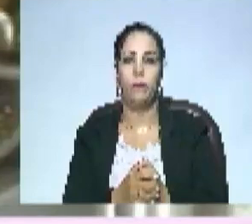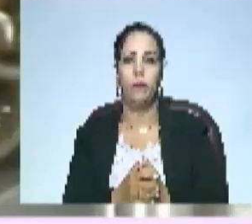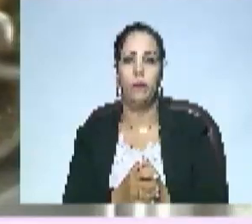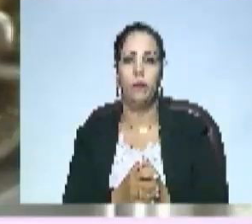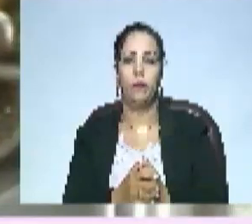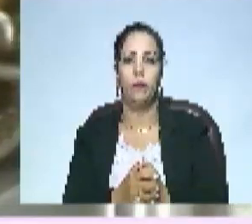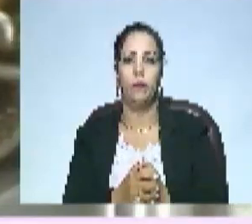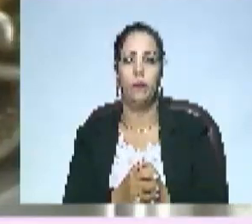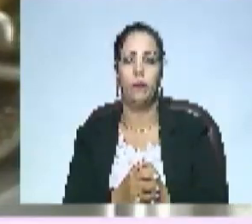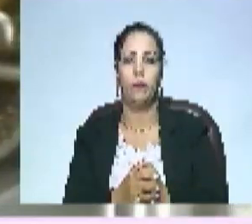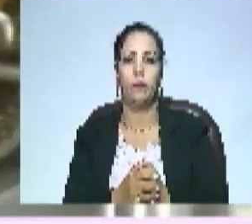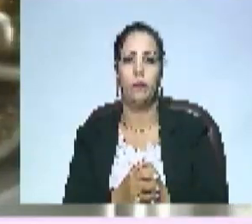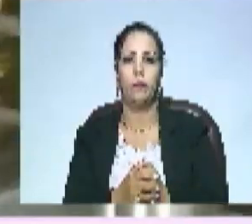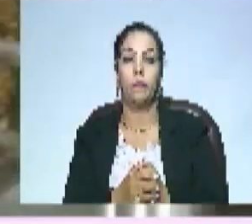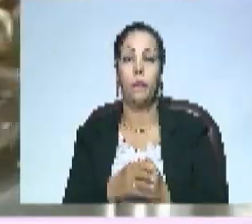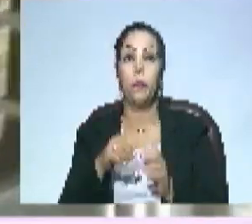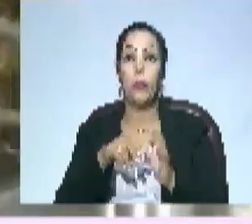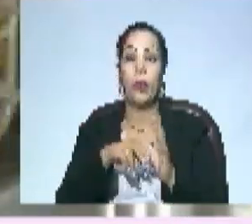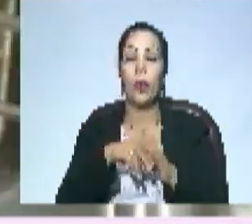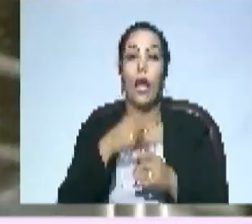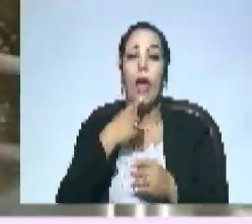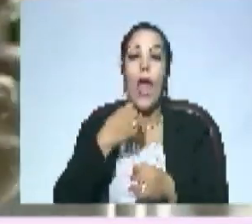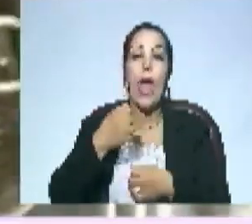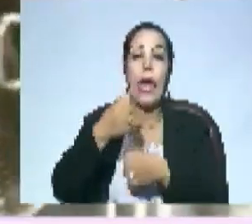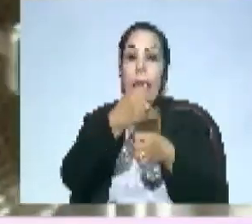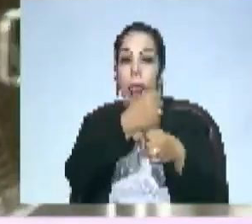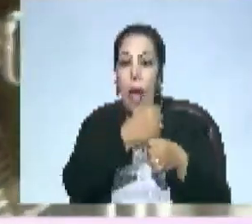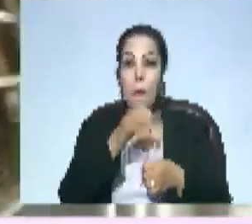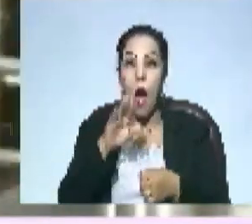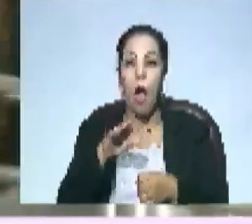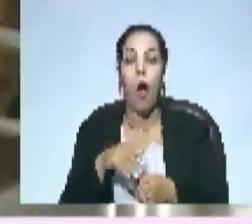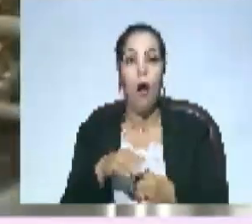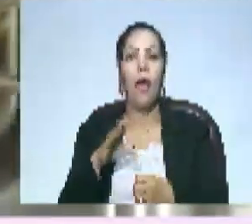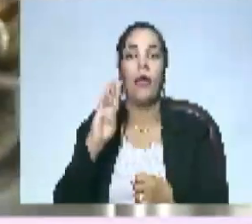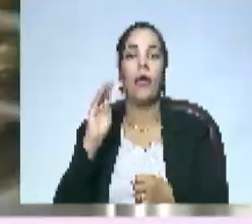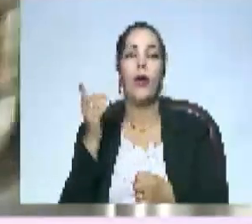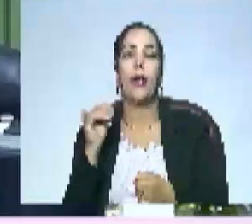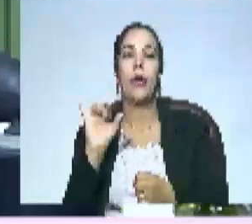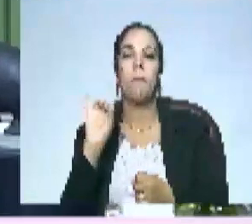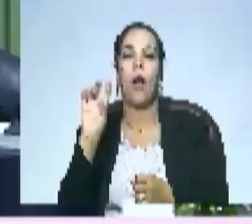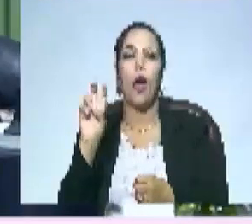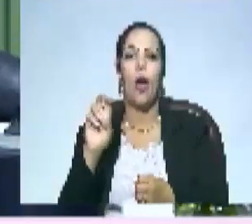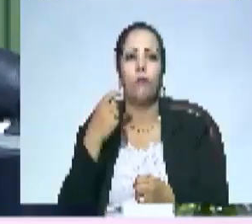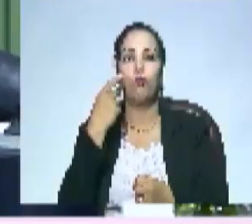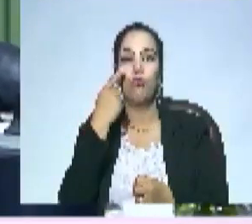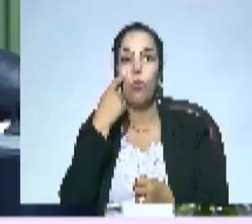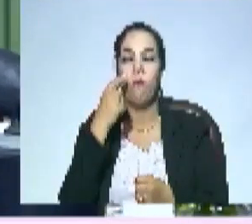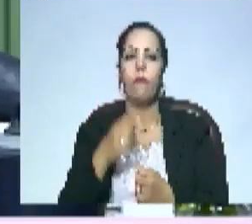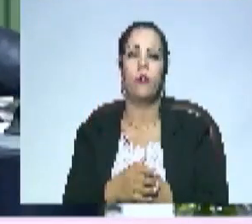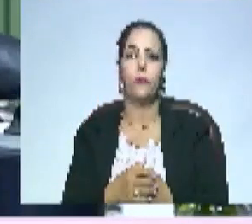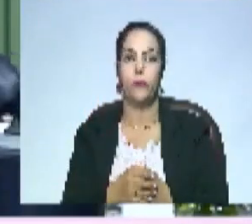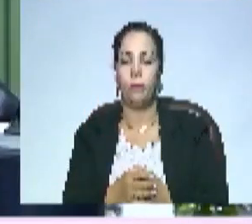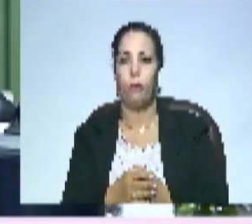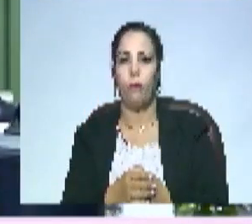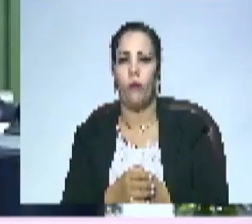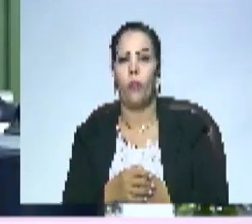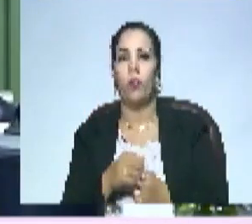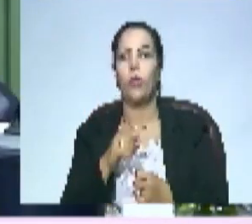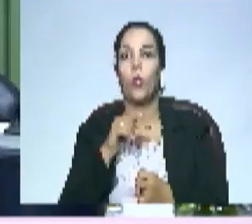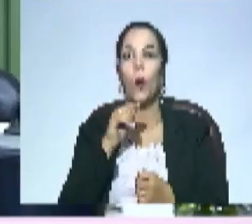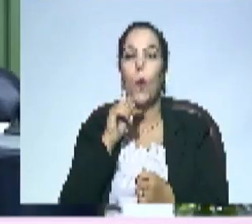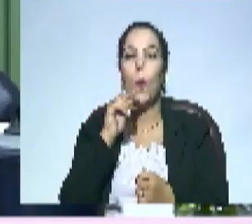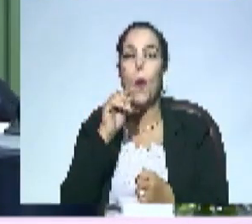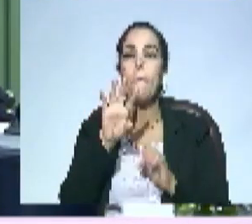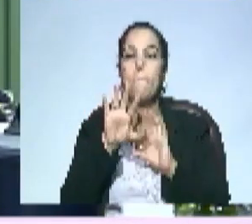بتاعتها دي الكريمه بقى هنبتدي نشتغل بقى في الكريمه ام انت تقريبا اختارت